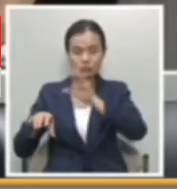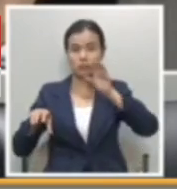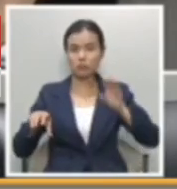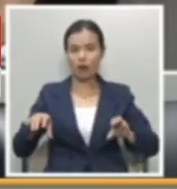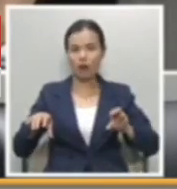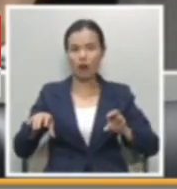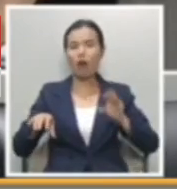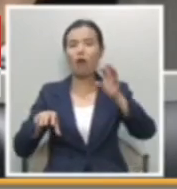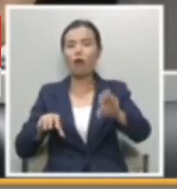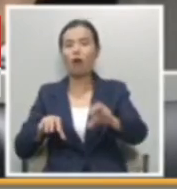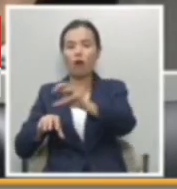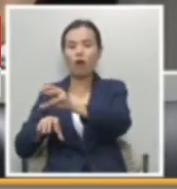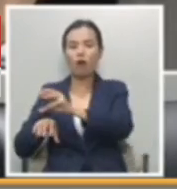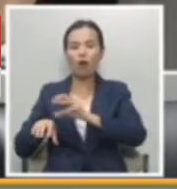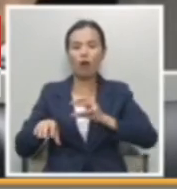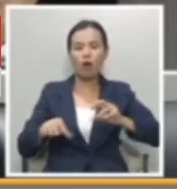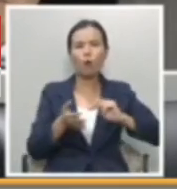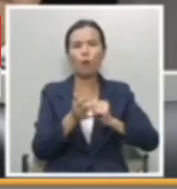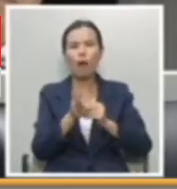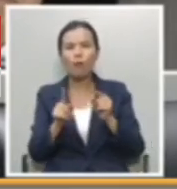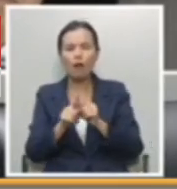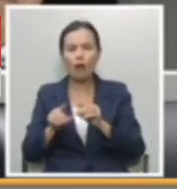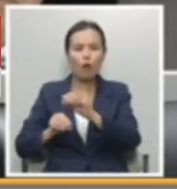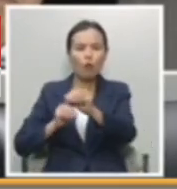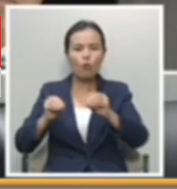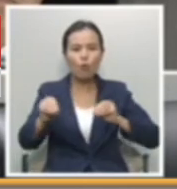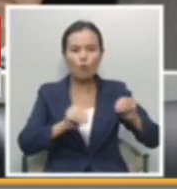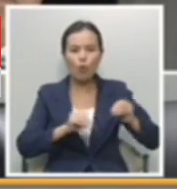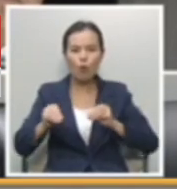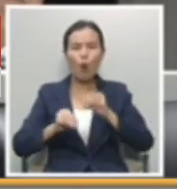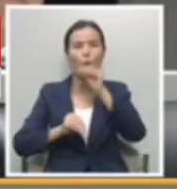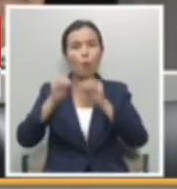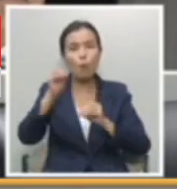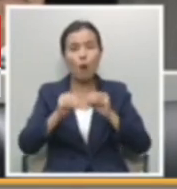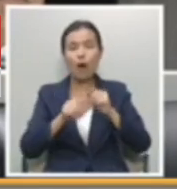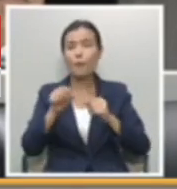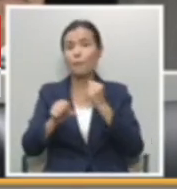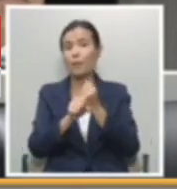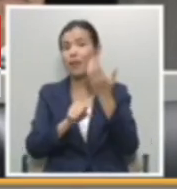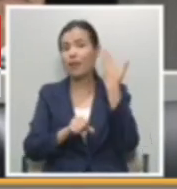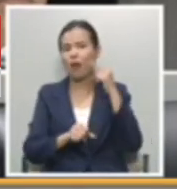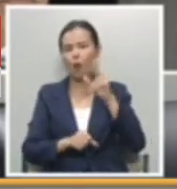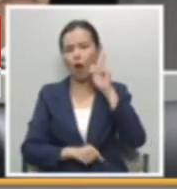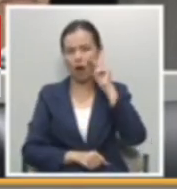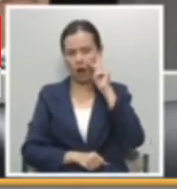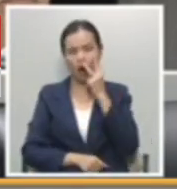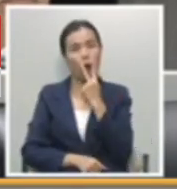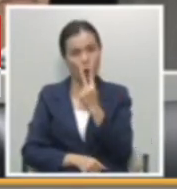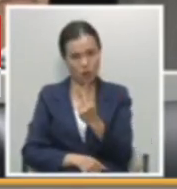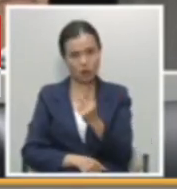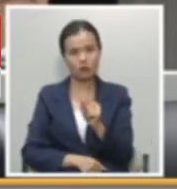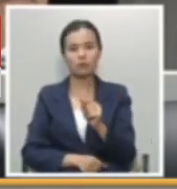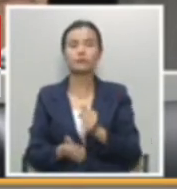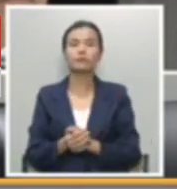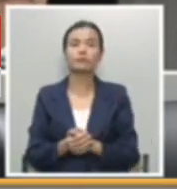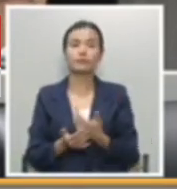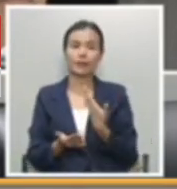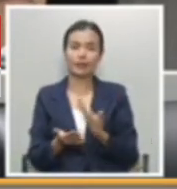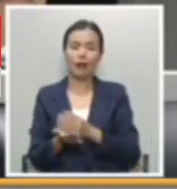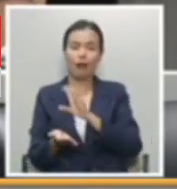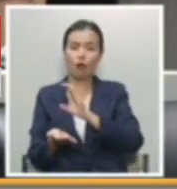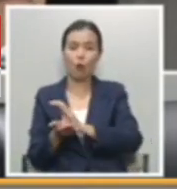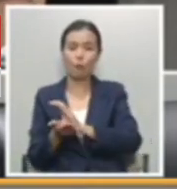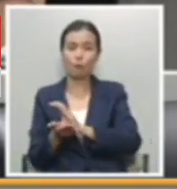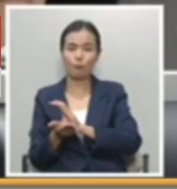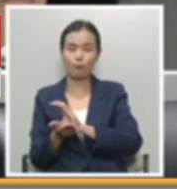ามกันไปข้ามกันมาเป็นลูกปิงปองเลยเมื่อไม่กี่ปีก่อนก็เห็นข่าวโอนถ่ายงบประมาณในส่วน